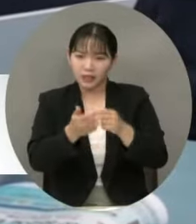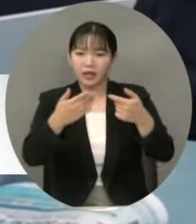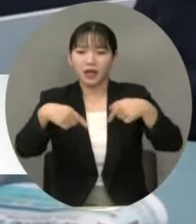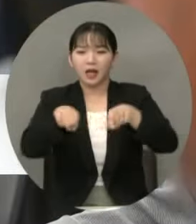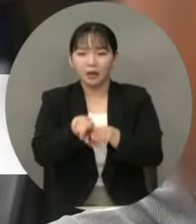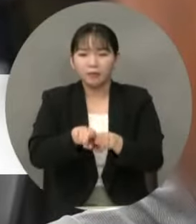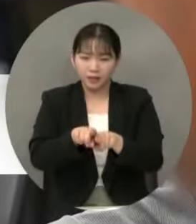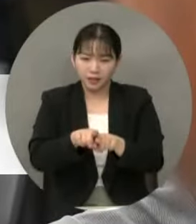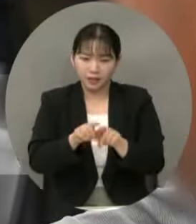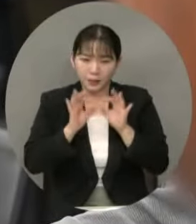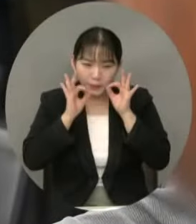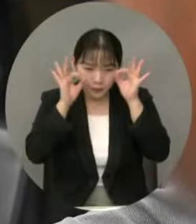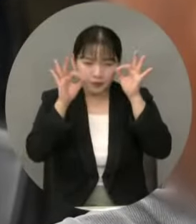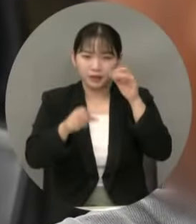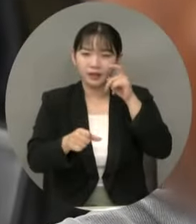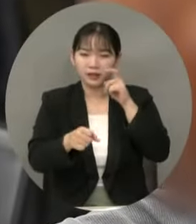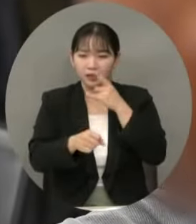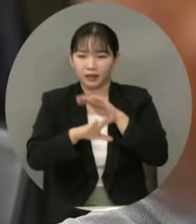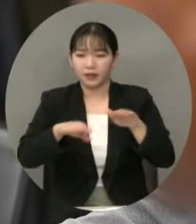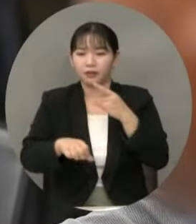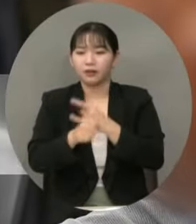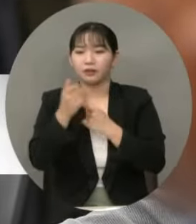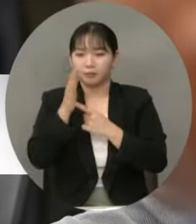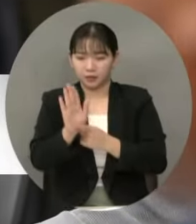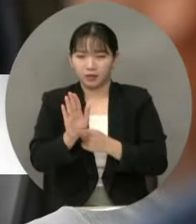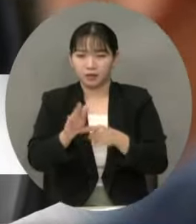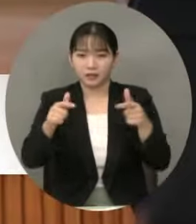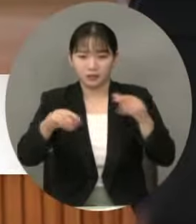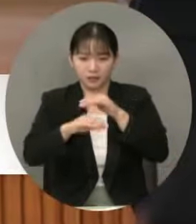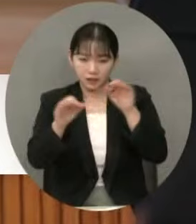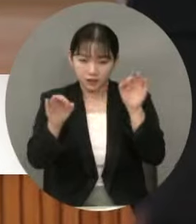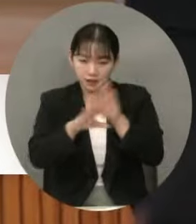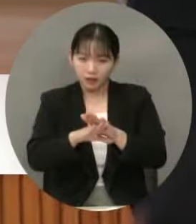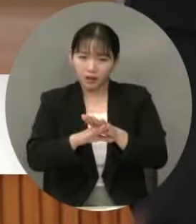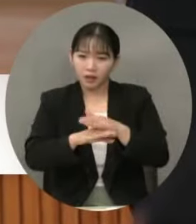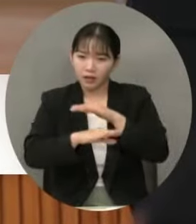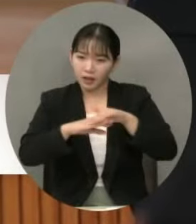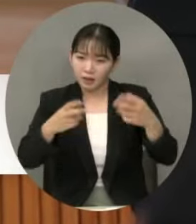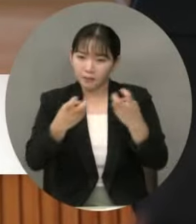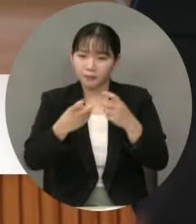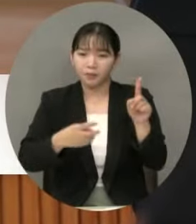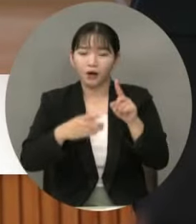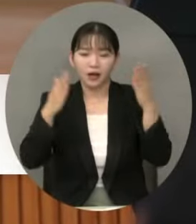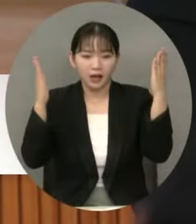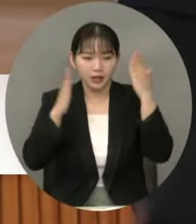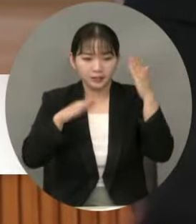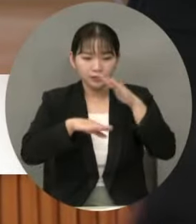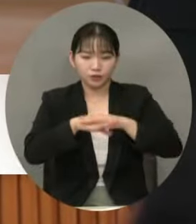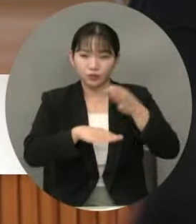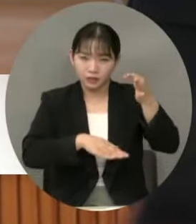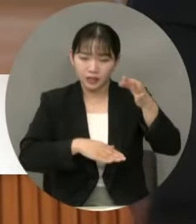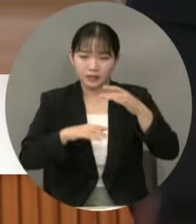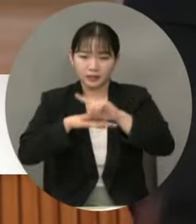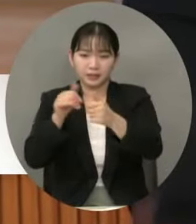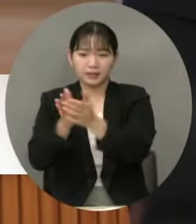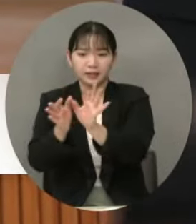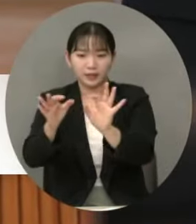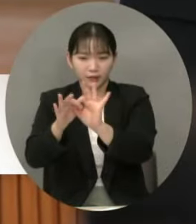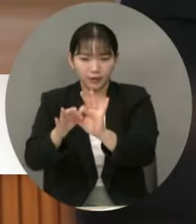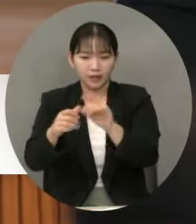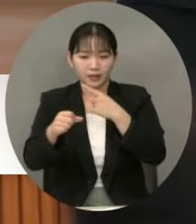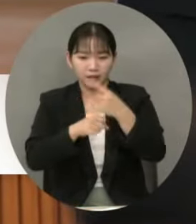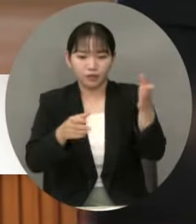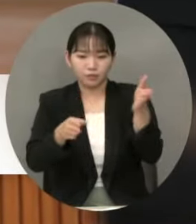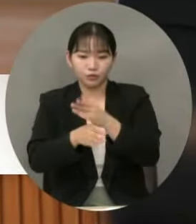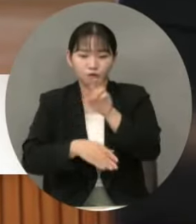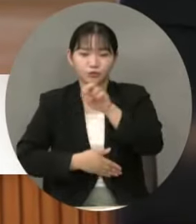관점에서 해결하겠다고 밝혔습니다. 또 지역 소멸 대책으로 학생 교육 수당을 지자체와 연계해 내년부터 22개 시군